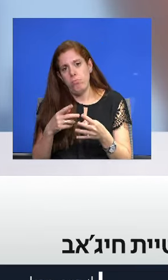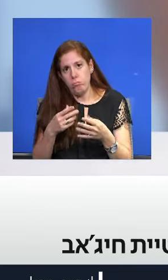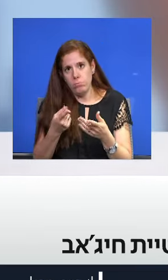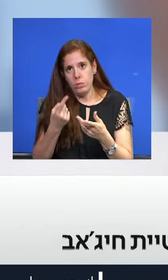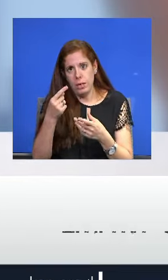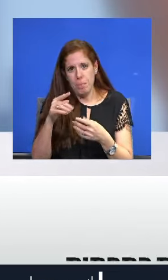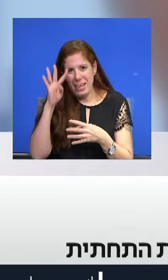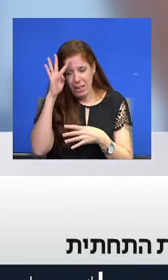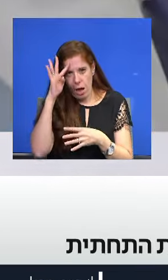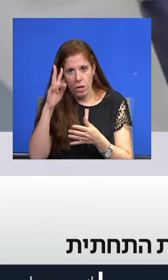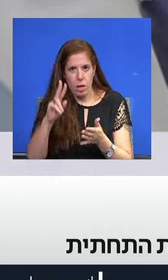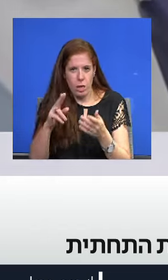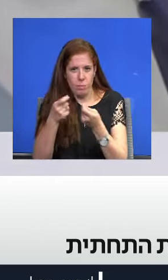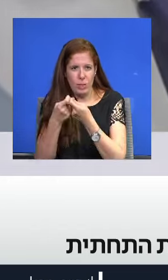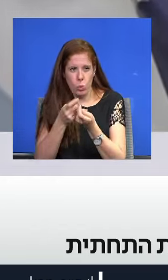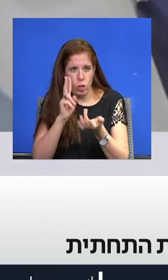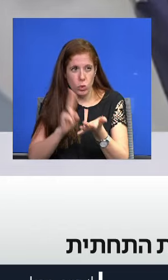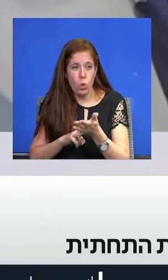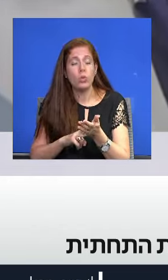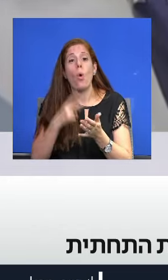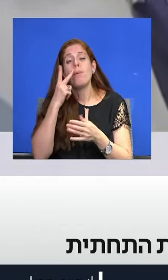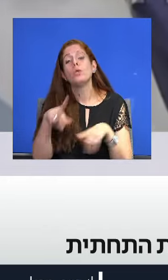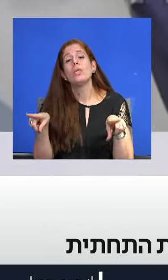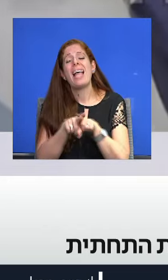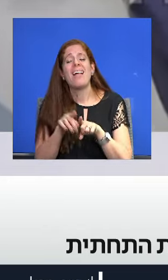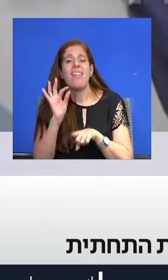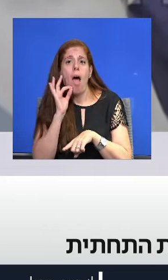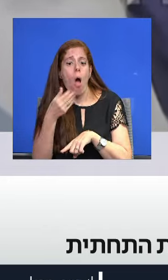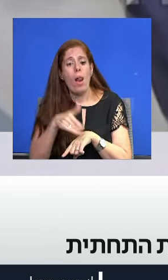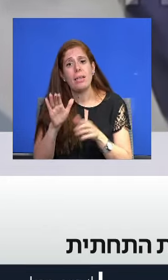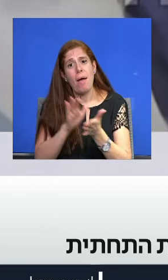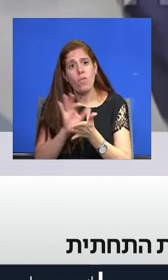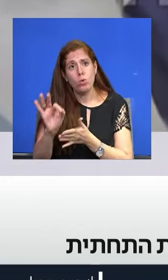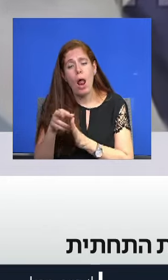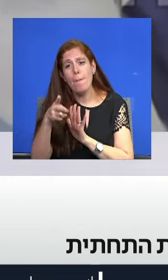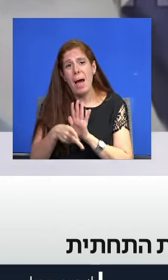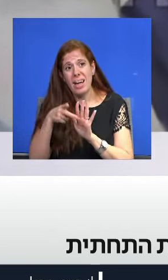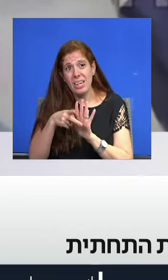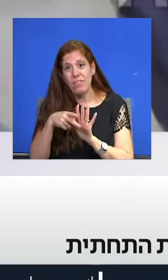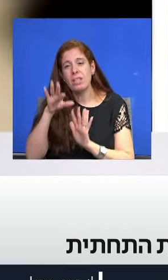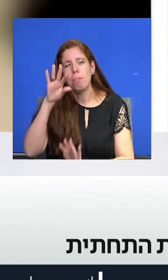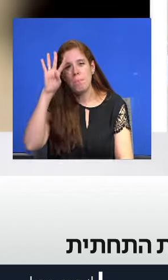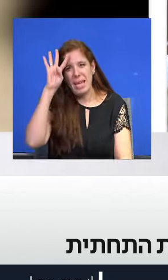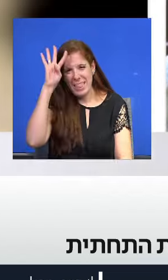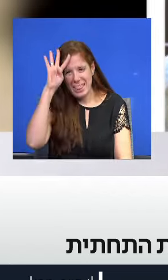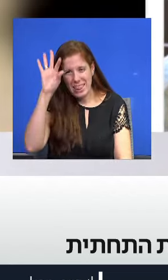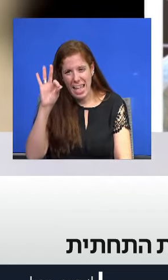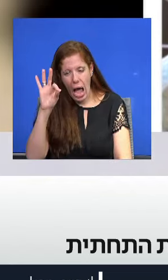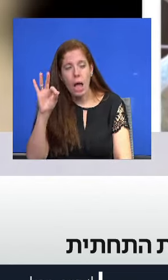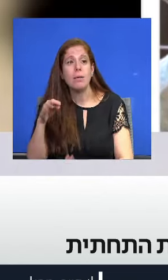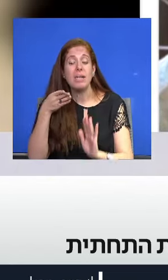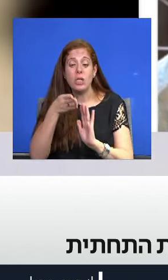שבו נראית לכאורה אותה נערה הולכת עם חברותיה ברכבת התחתית של טהרן. הן נכנסות אל תוך קרון הרכבת